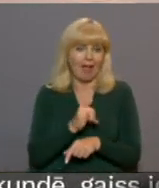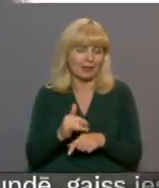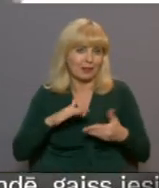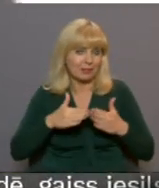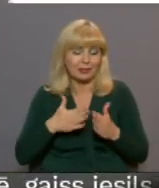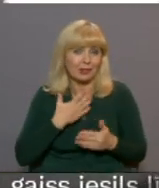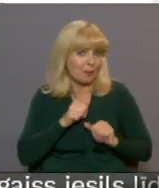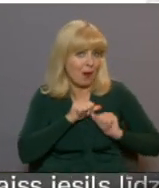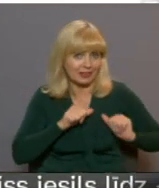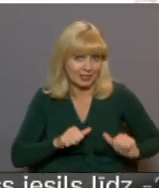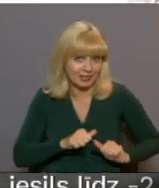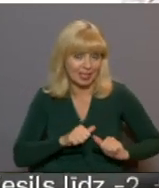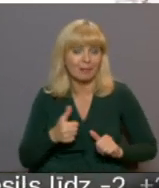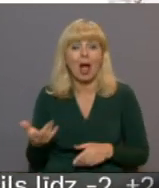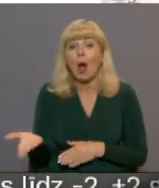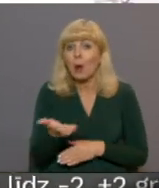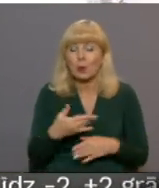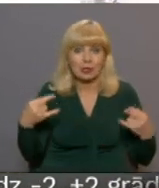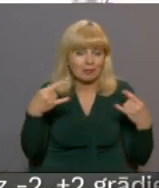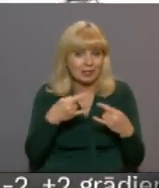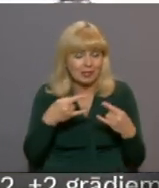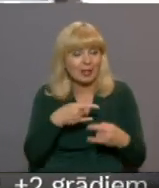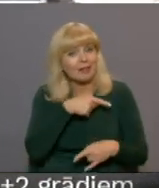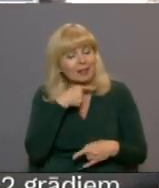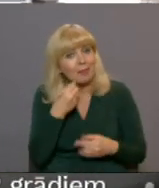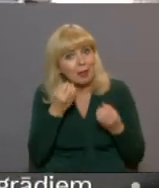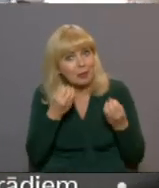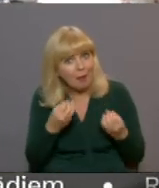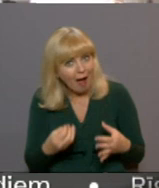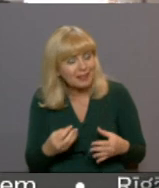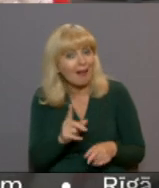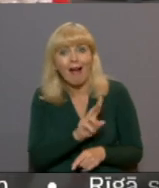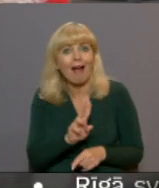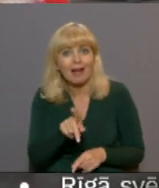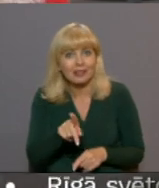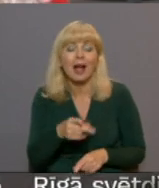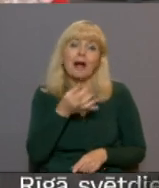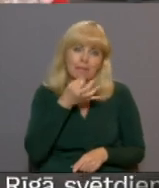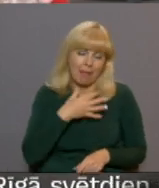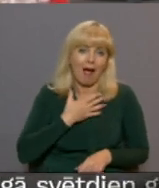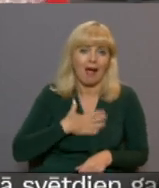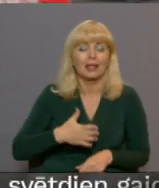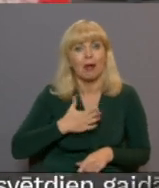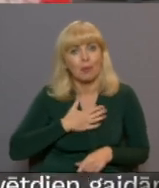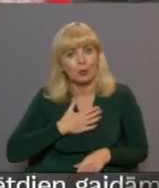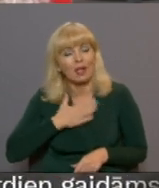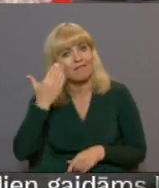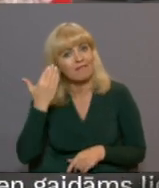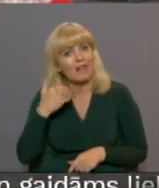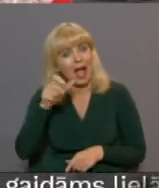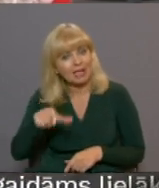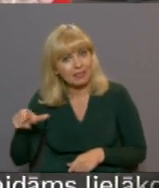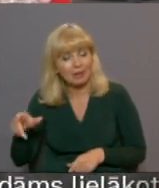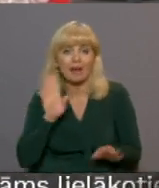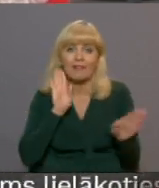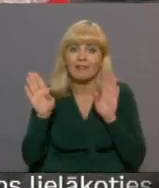sirsnīgas, ka Kurzemes televīzija devās noskaidrot, kas slēpjas aiz baltajām bārdām. Iepatīkās mums, iepatīkās ventiņiem, ielikām